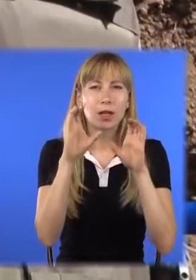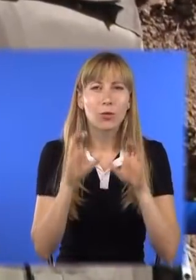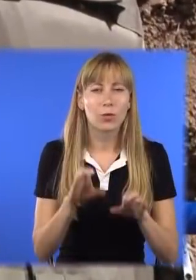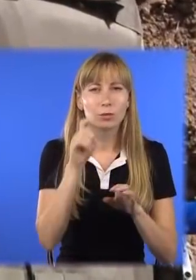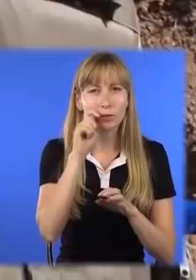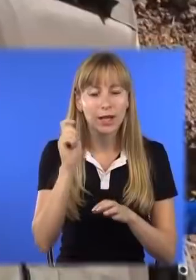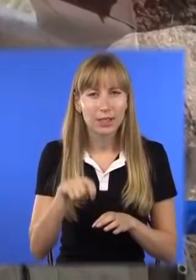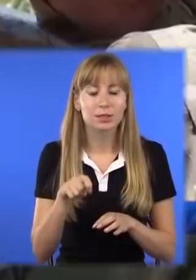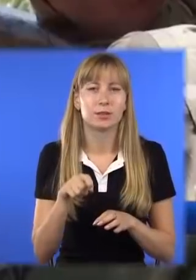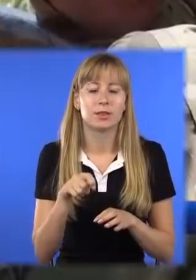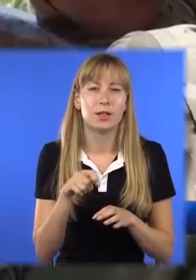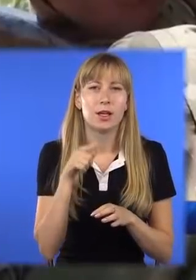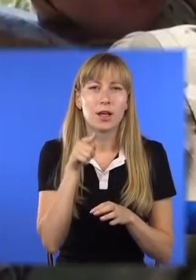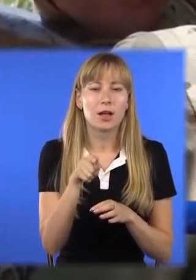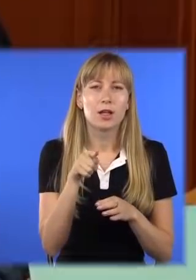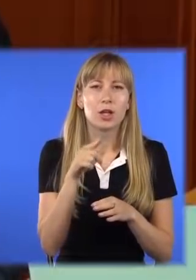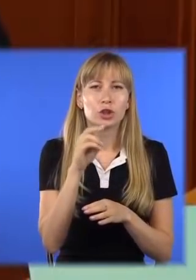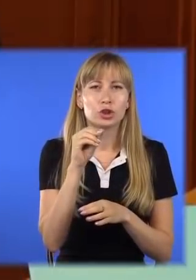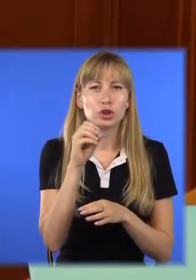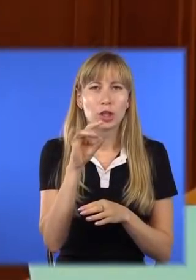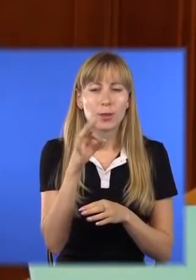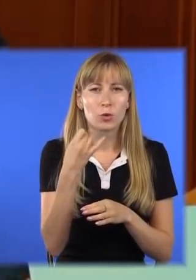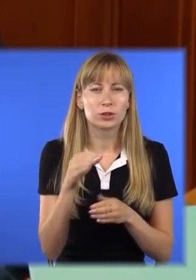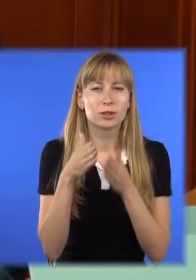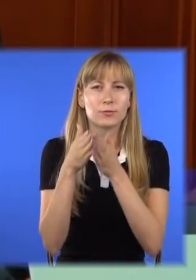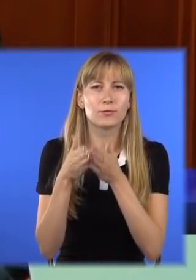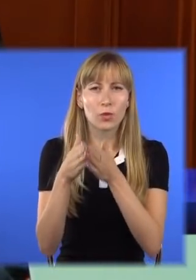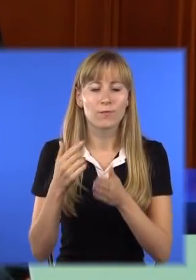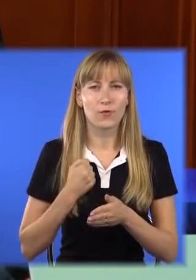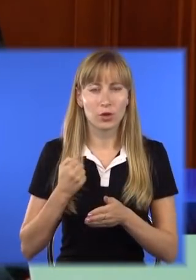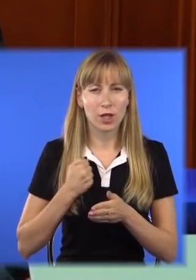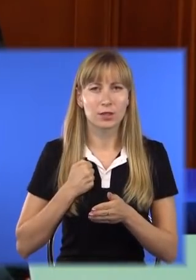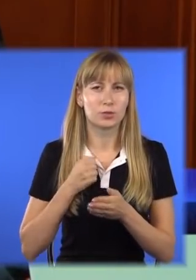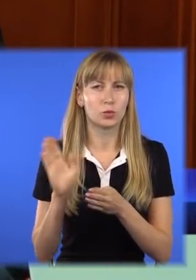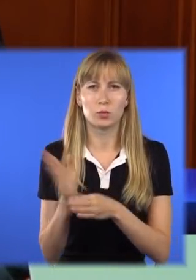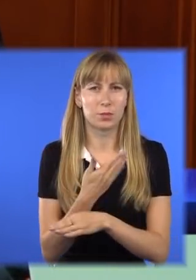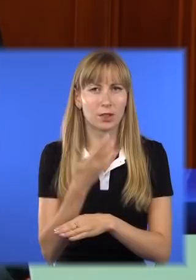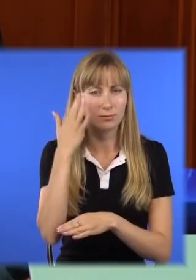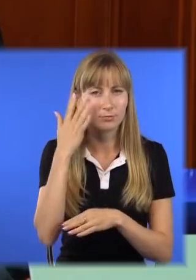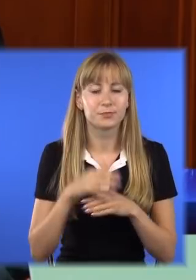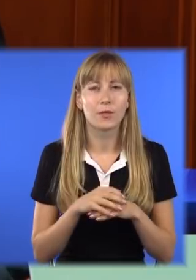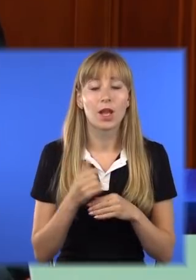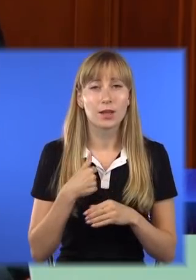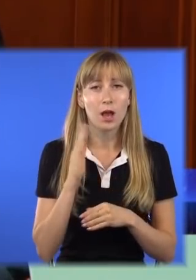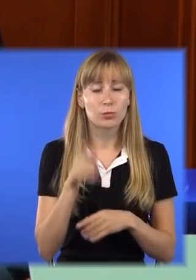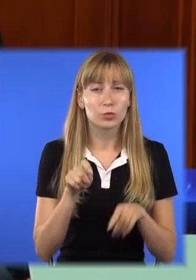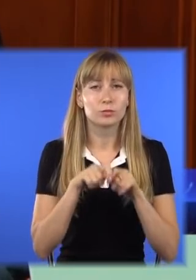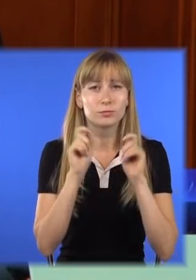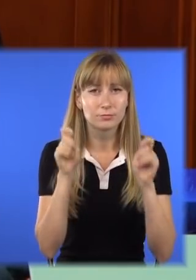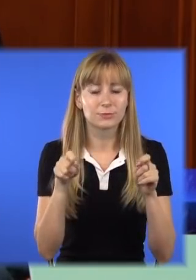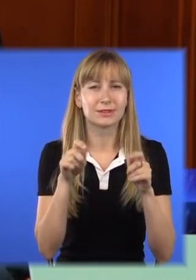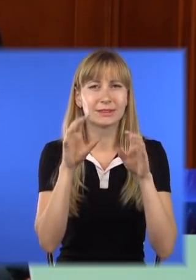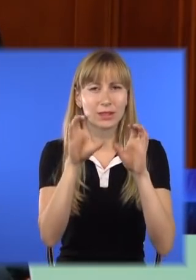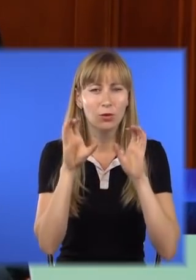базування Чорноморського флоту у Криму. А я подам до парламенту відповідний законопроект, бо останнє слово в